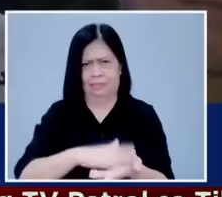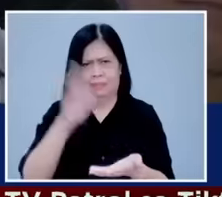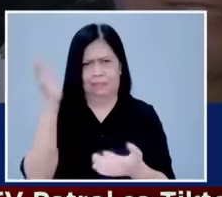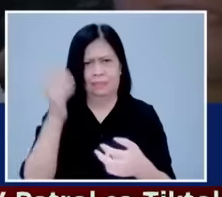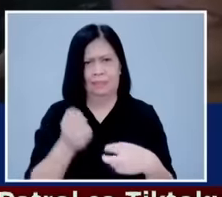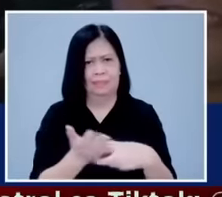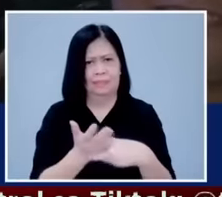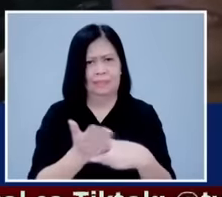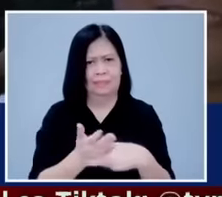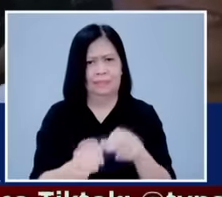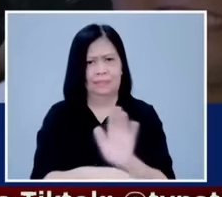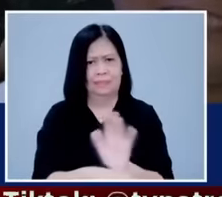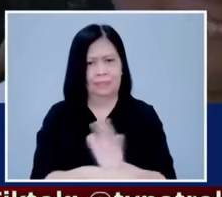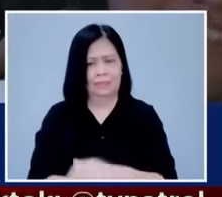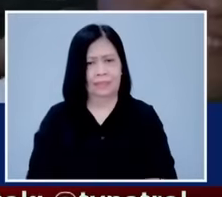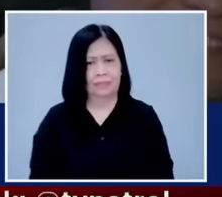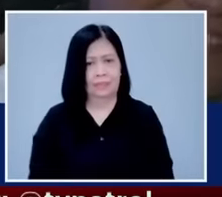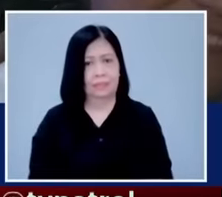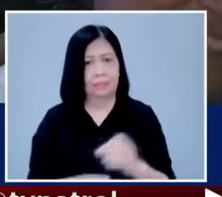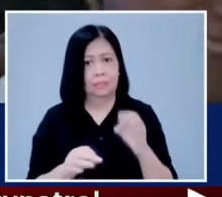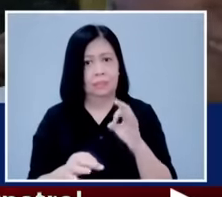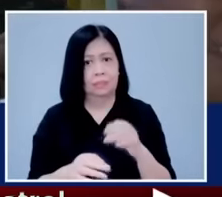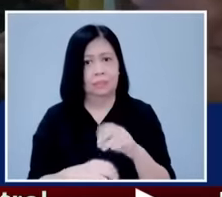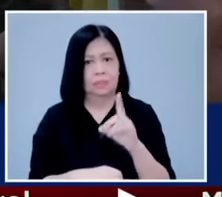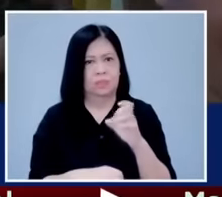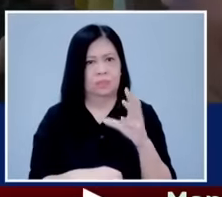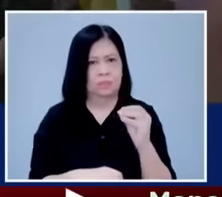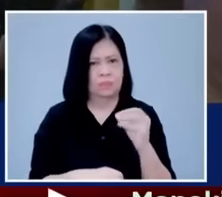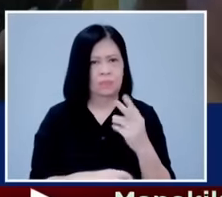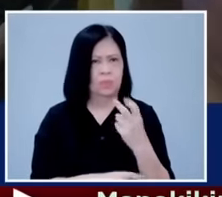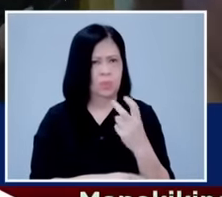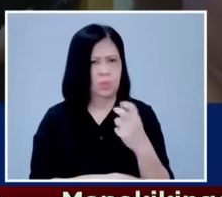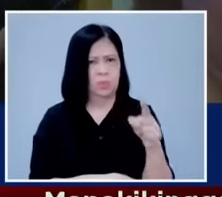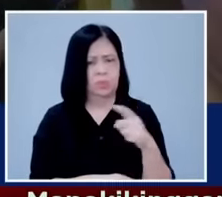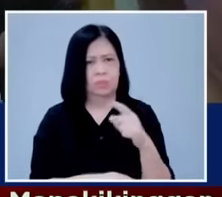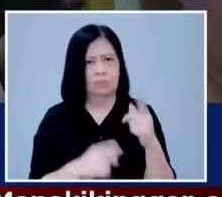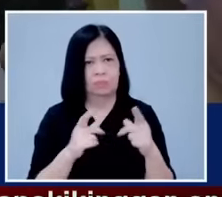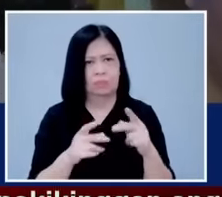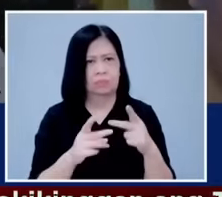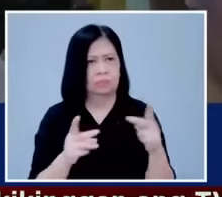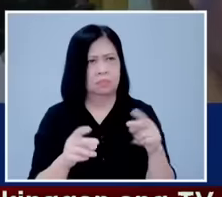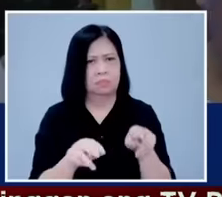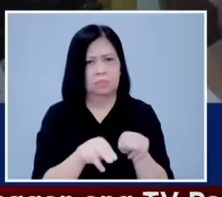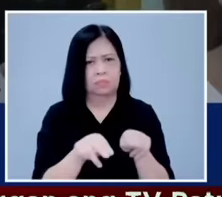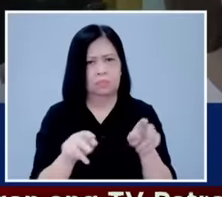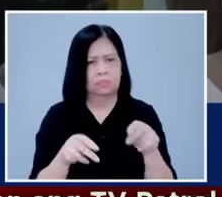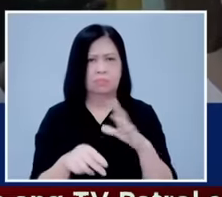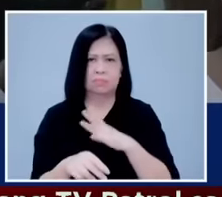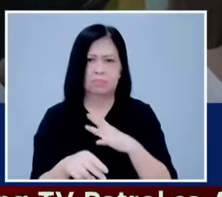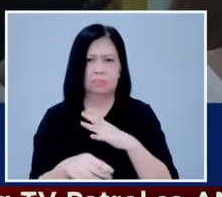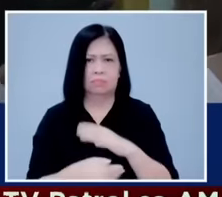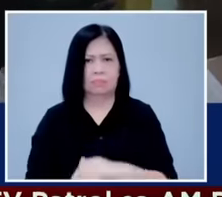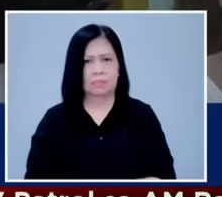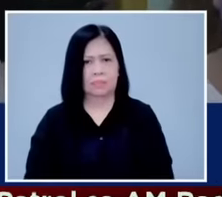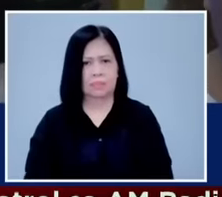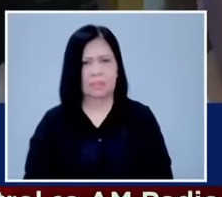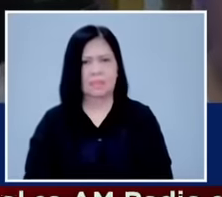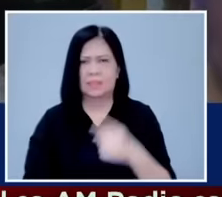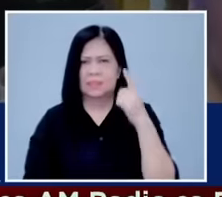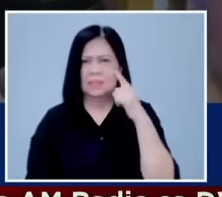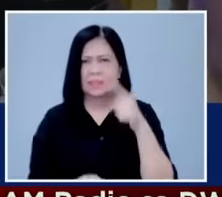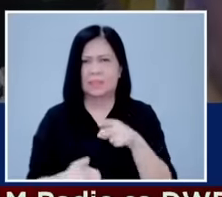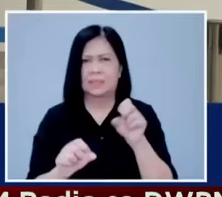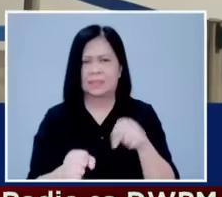sine. Kung masa, 150 to 200 pesos, that would be enough, good enough. Tingin ko yun yung kaya